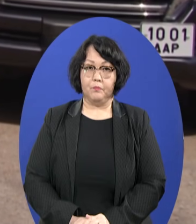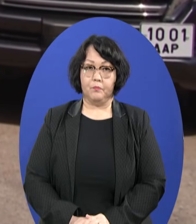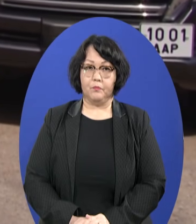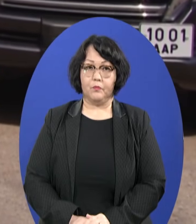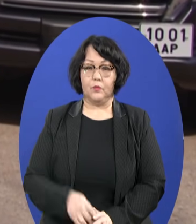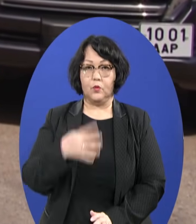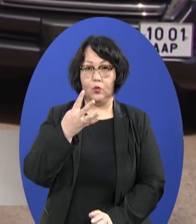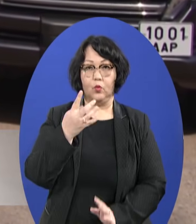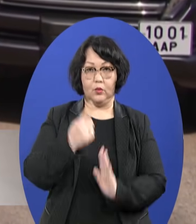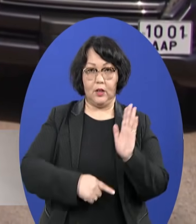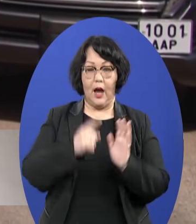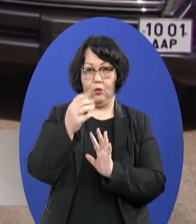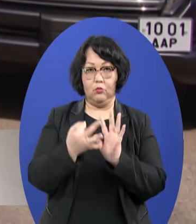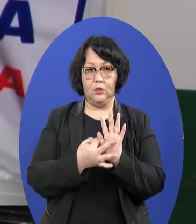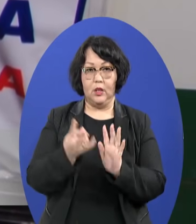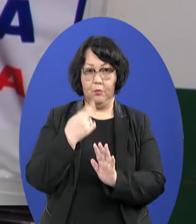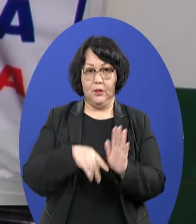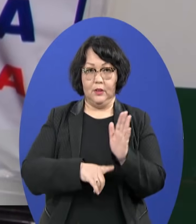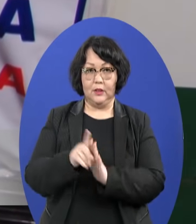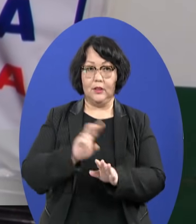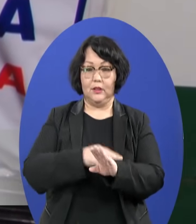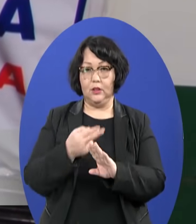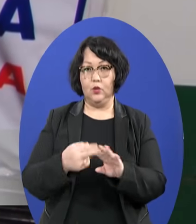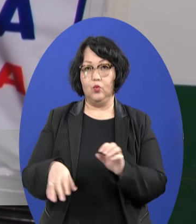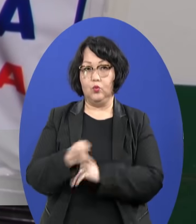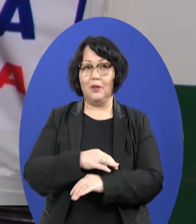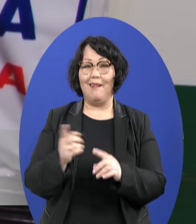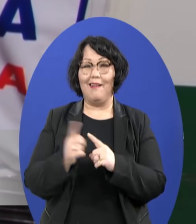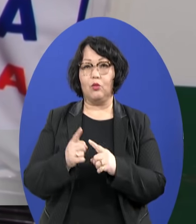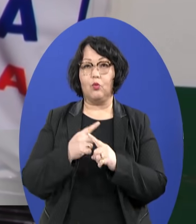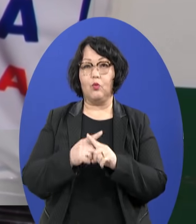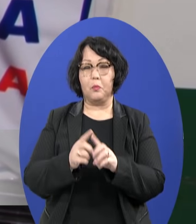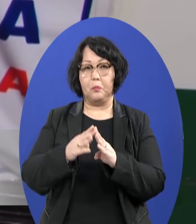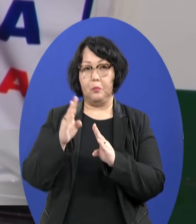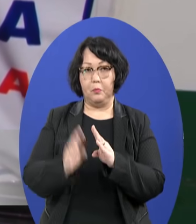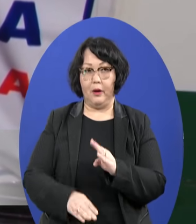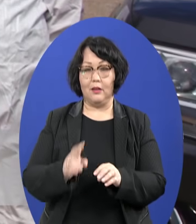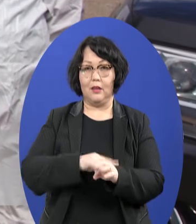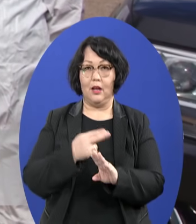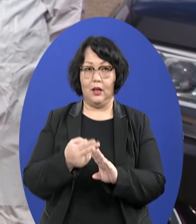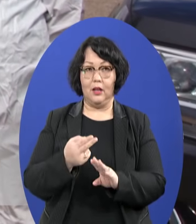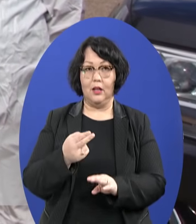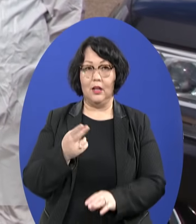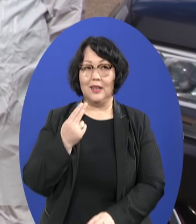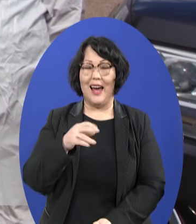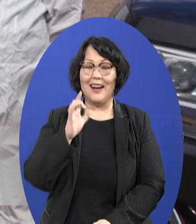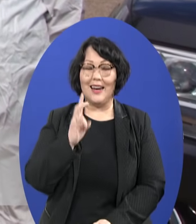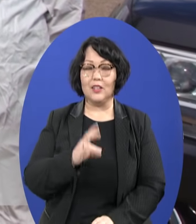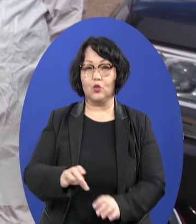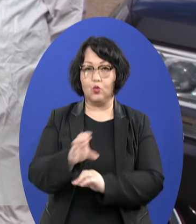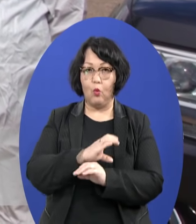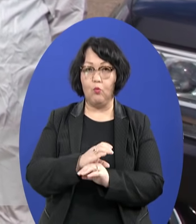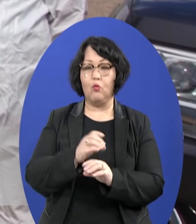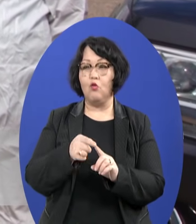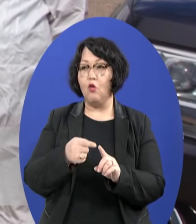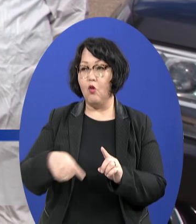За 4-р сарын 18-наас эхлээд Дархан сумын хэмжээнд хатуу хөл хорог тогтоосон. За Дархан сумаас одоо ойролцоо хамдардаг одоо малчин